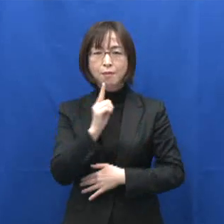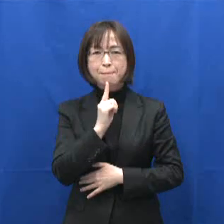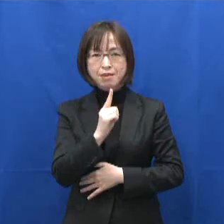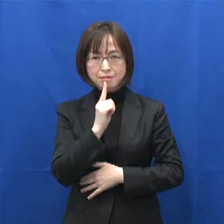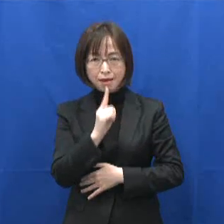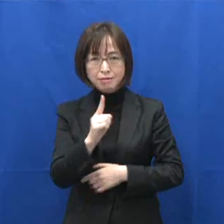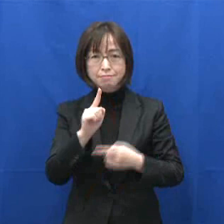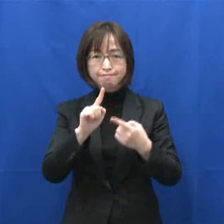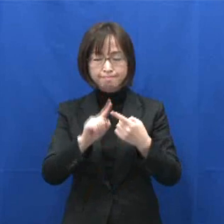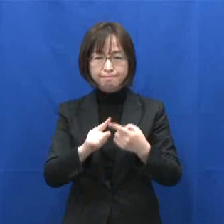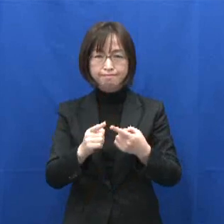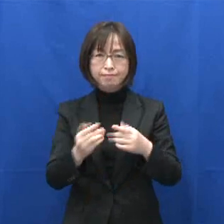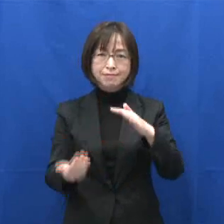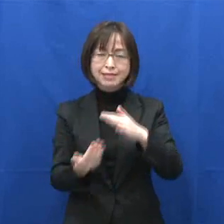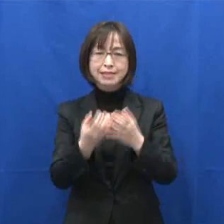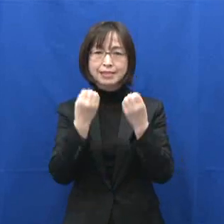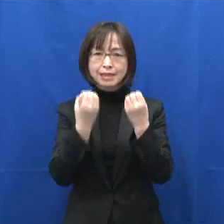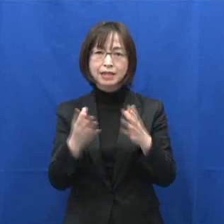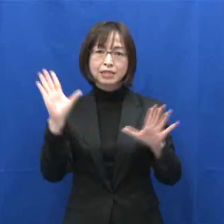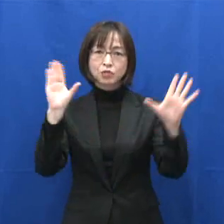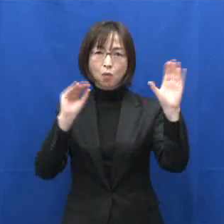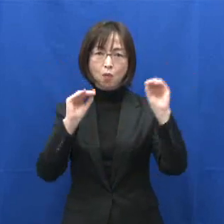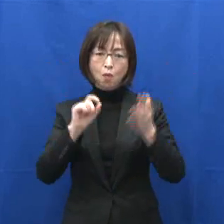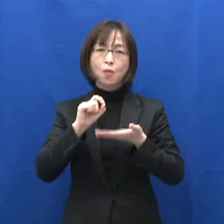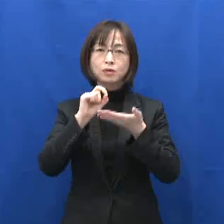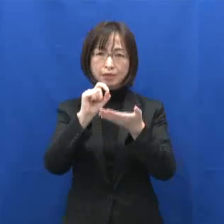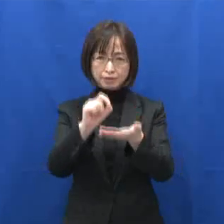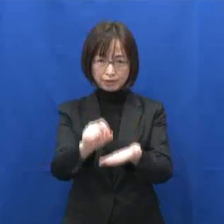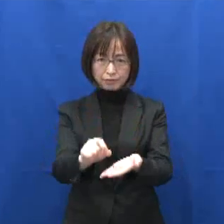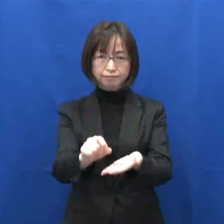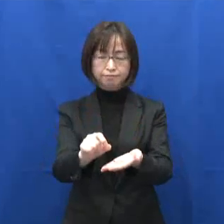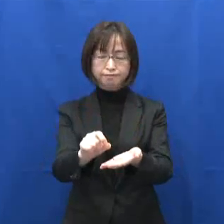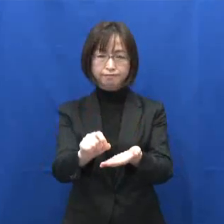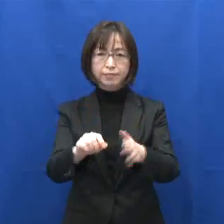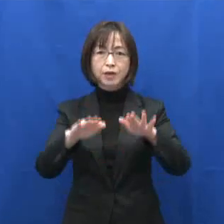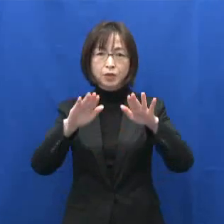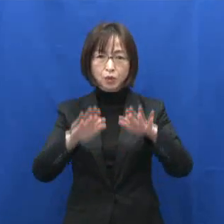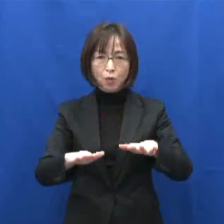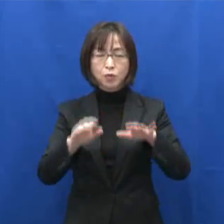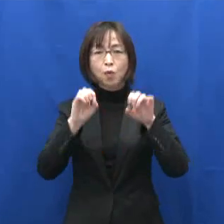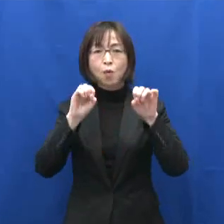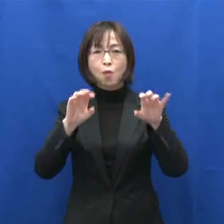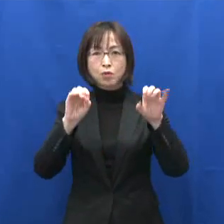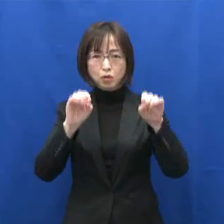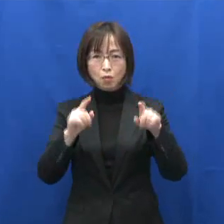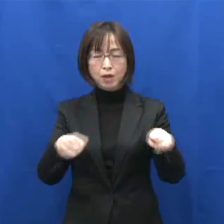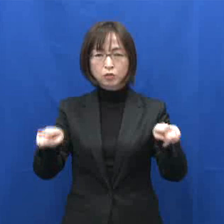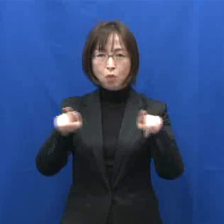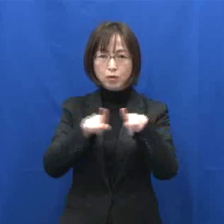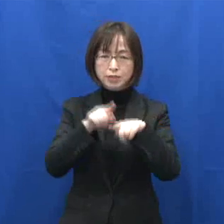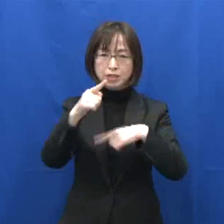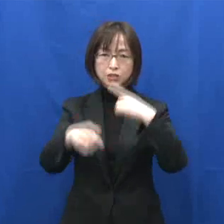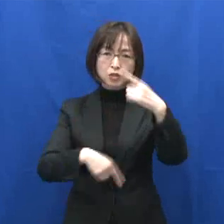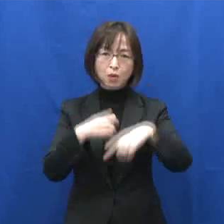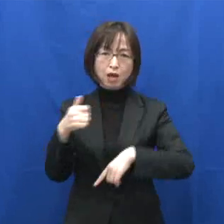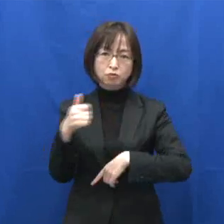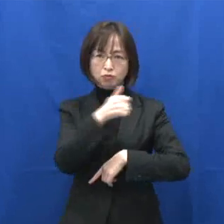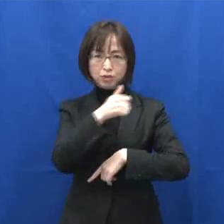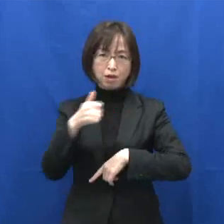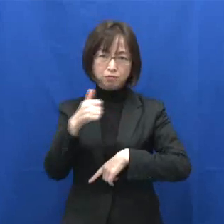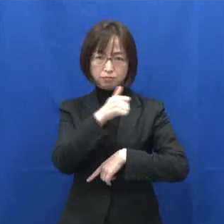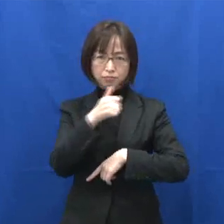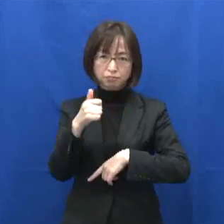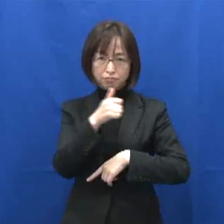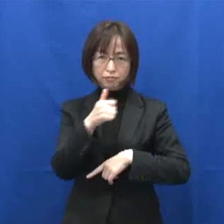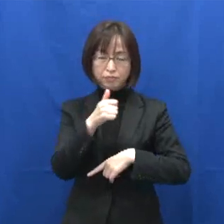ージや最新情報などをお届けしてまいります。なお本日の放送は同時手話通訳でお送りいたします